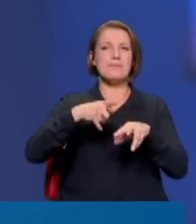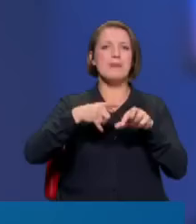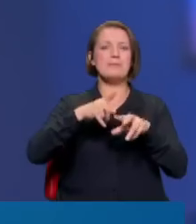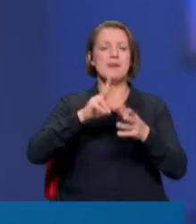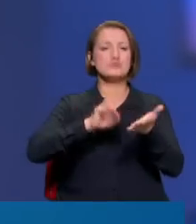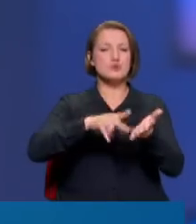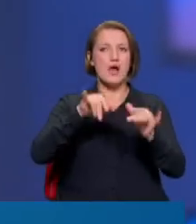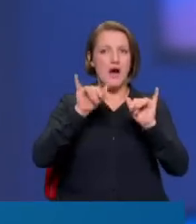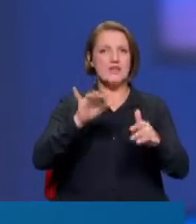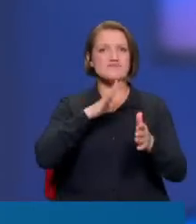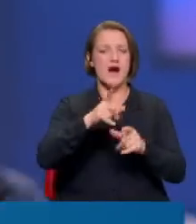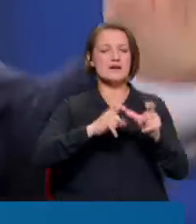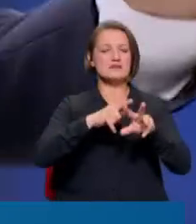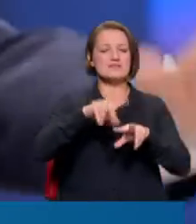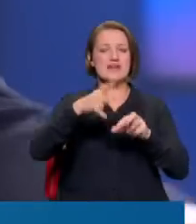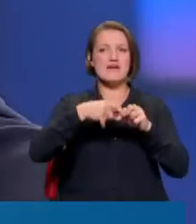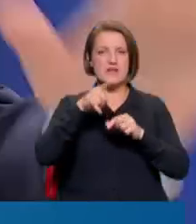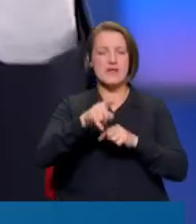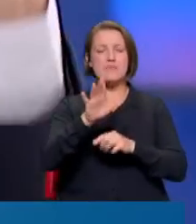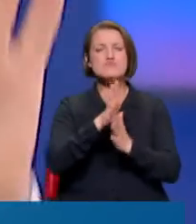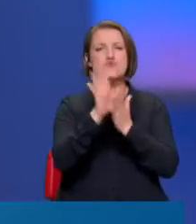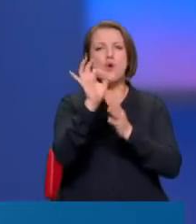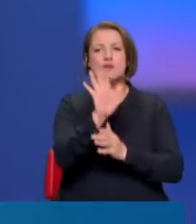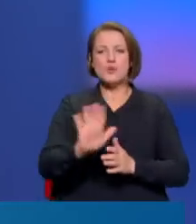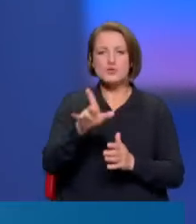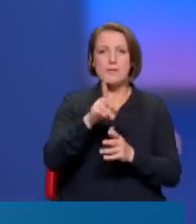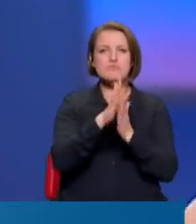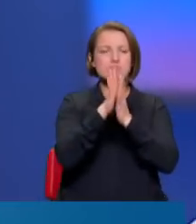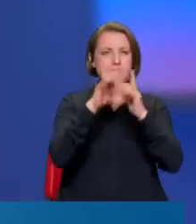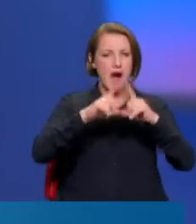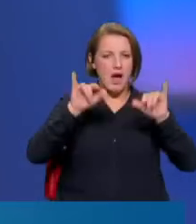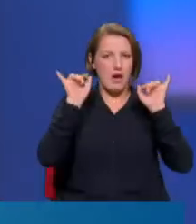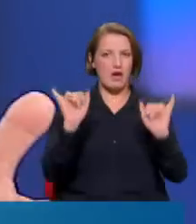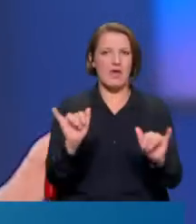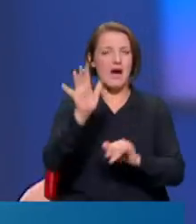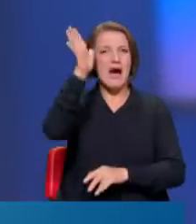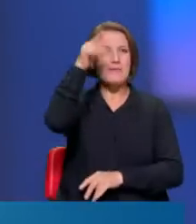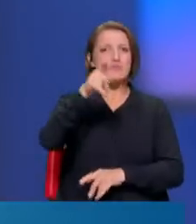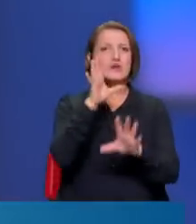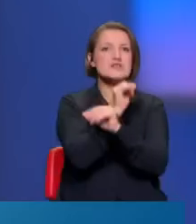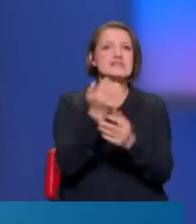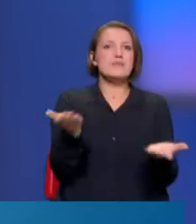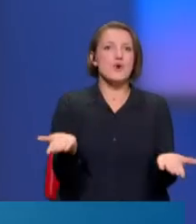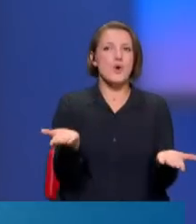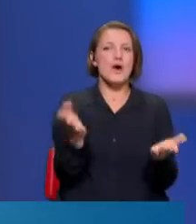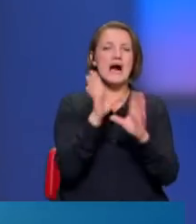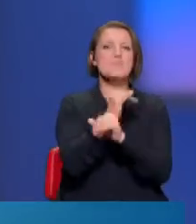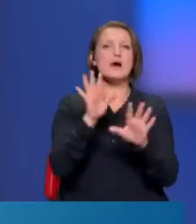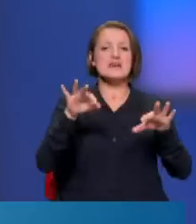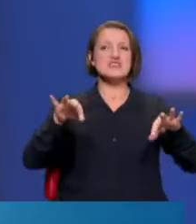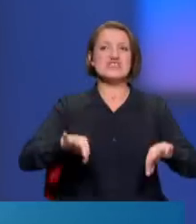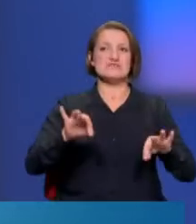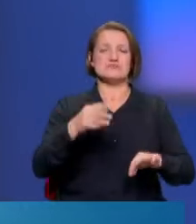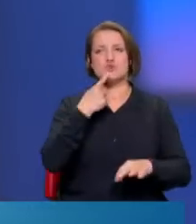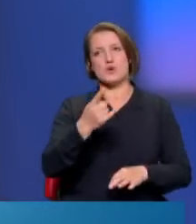Harita var sevr'de de aynı Harita var büyük Ortadoğu'da da aynı Harita var bunu yani ABD bunu gizlemiyor gizlemiyor ama şimdi